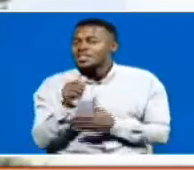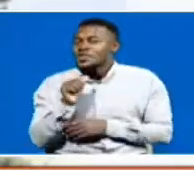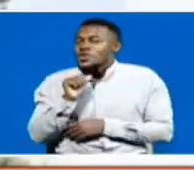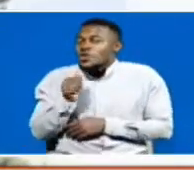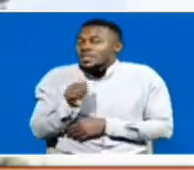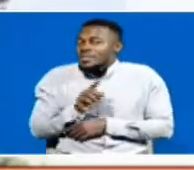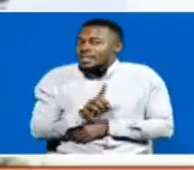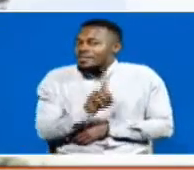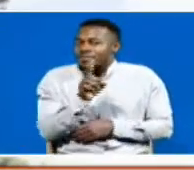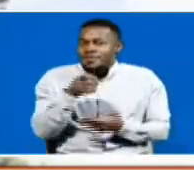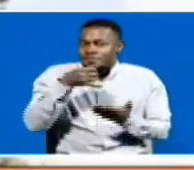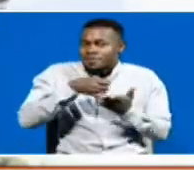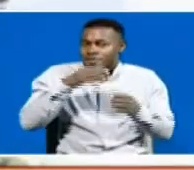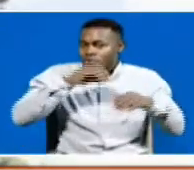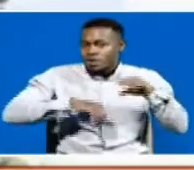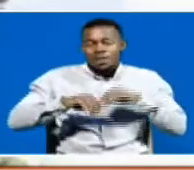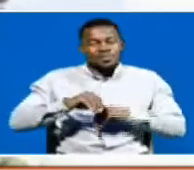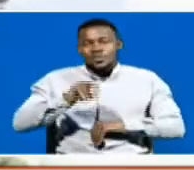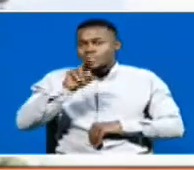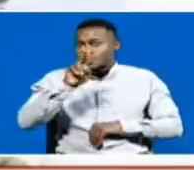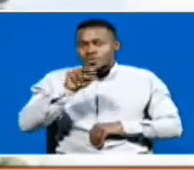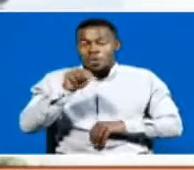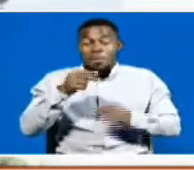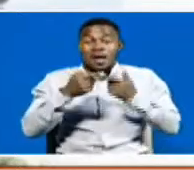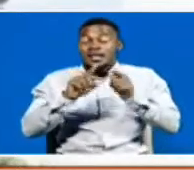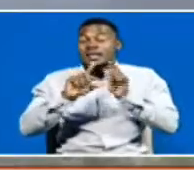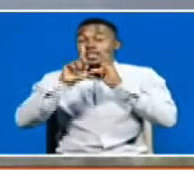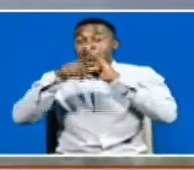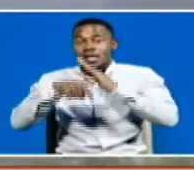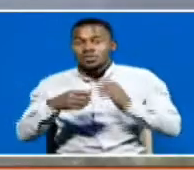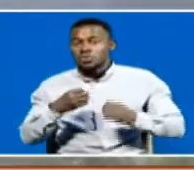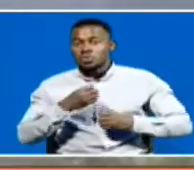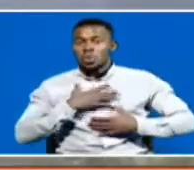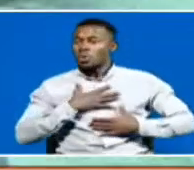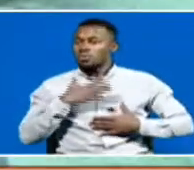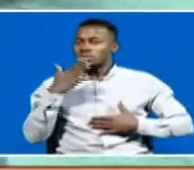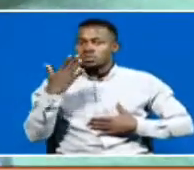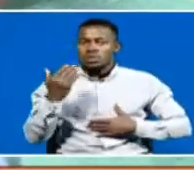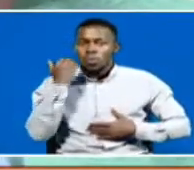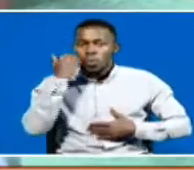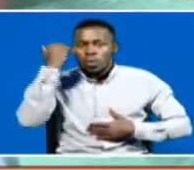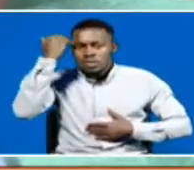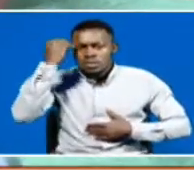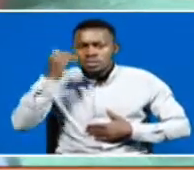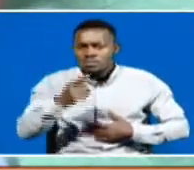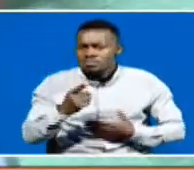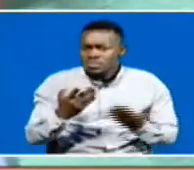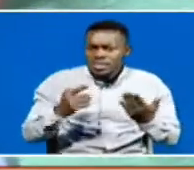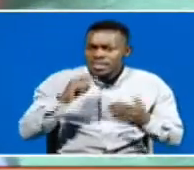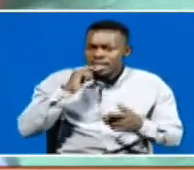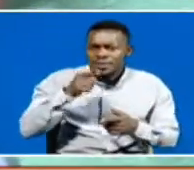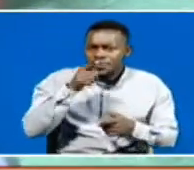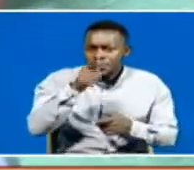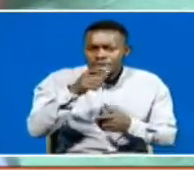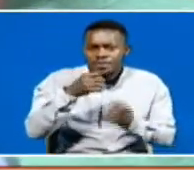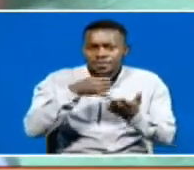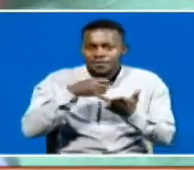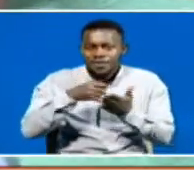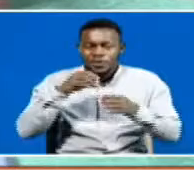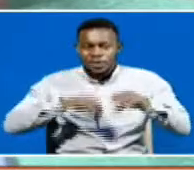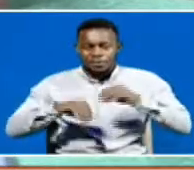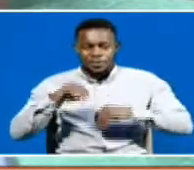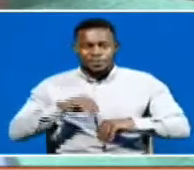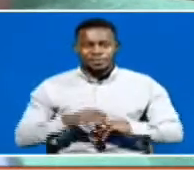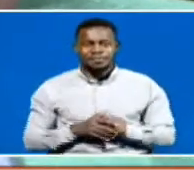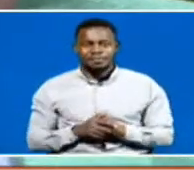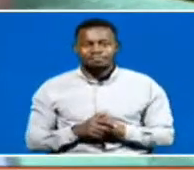katika masaibu yake hadi wakati ambapo masuala haya yalipoendelea kushika kasi. The way it was